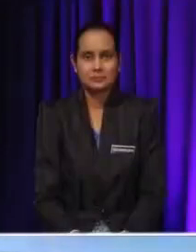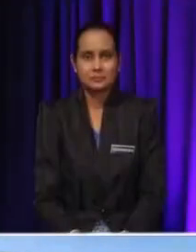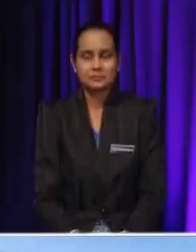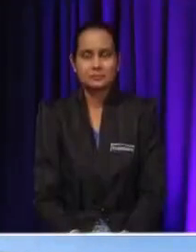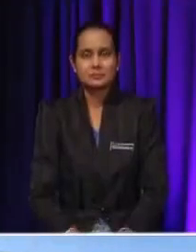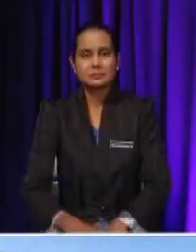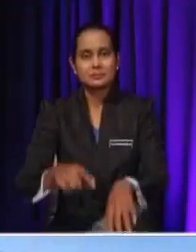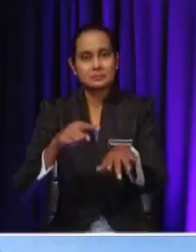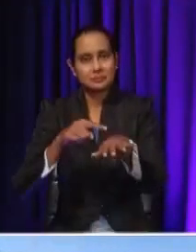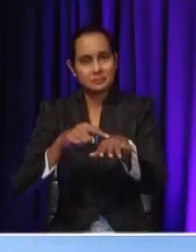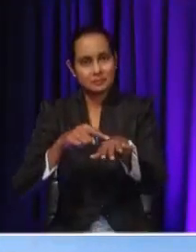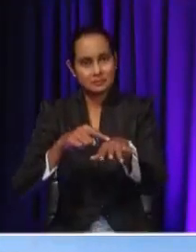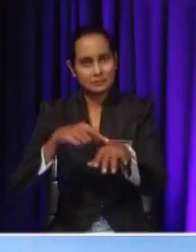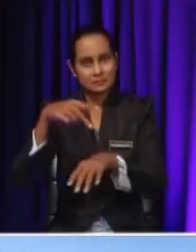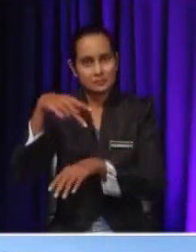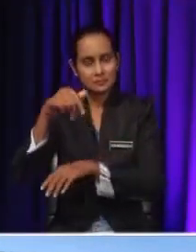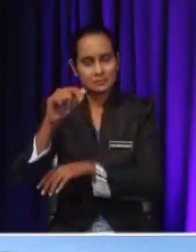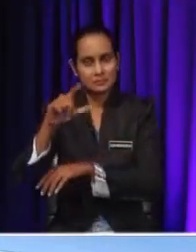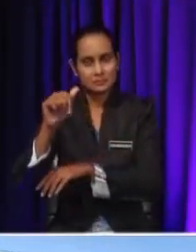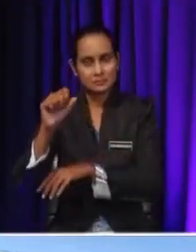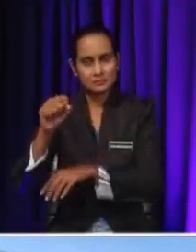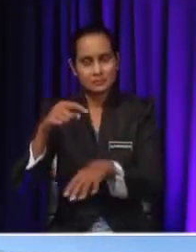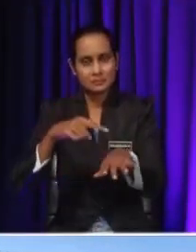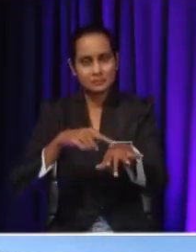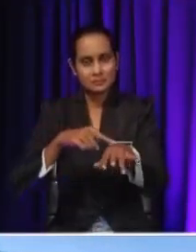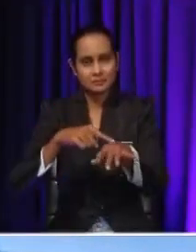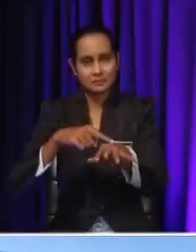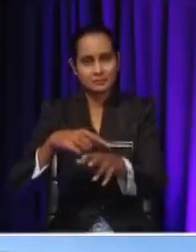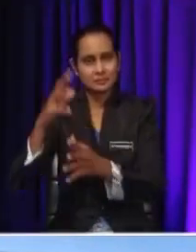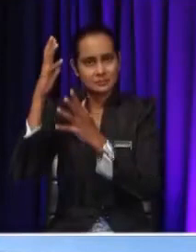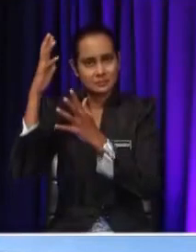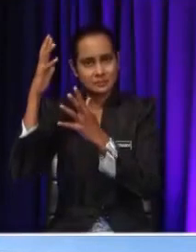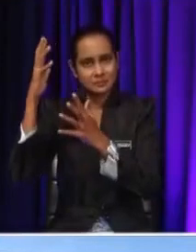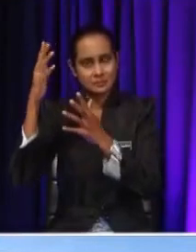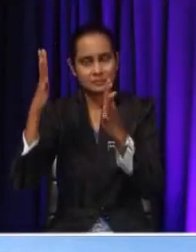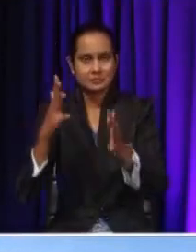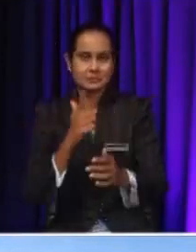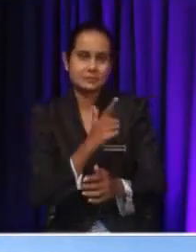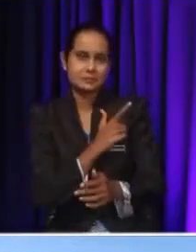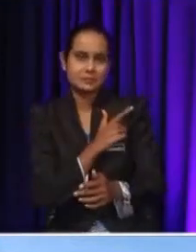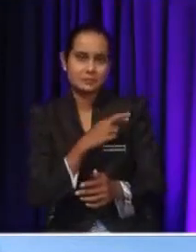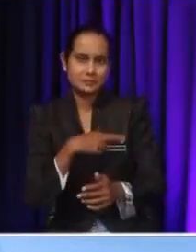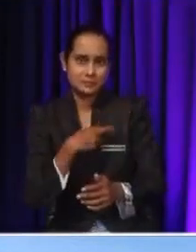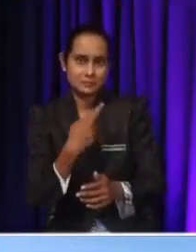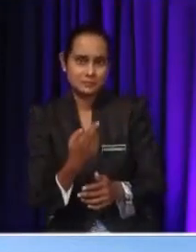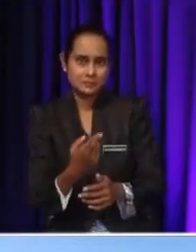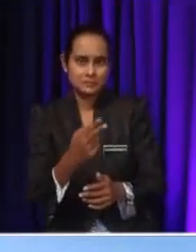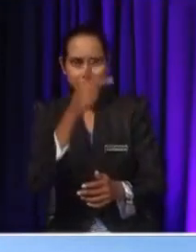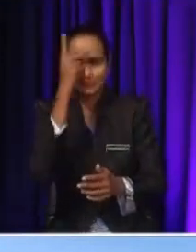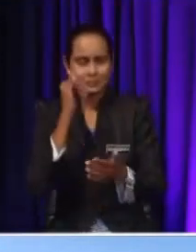dan balas daun kelapa orang malas rugi saja sebab itu jangan